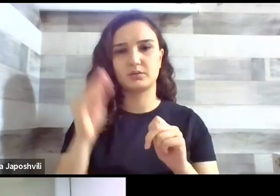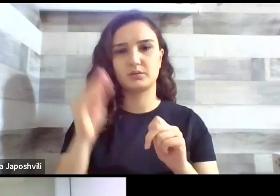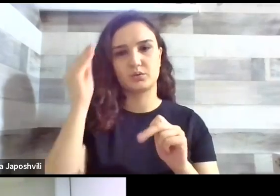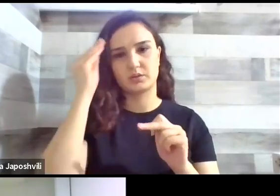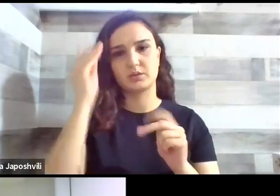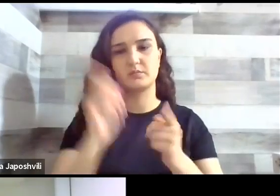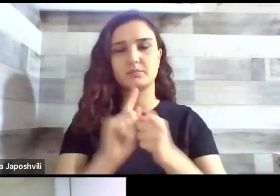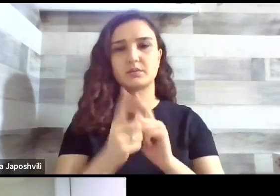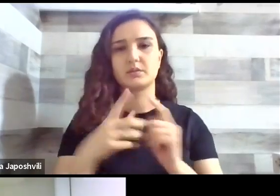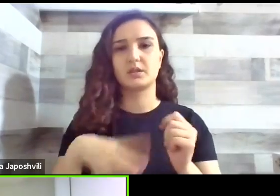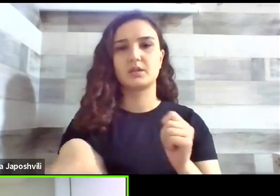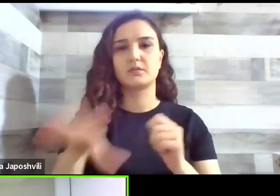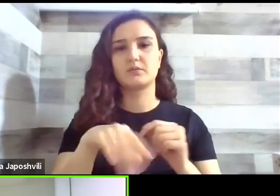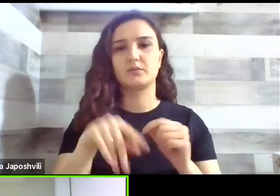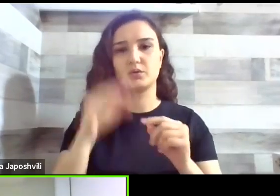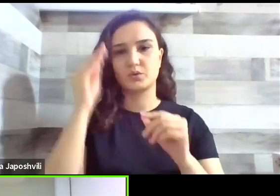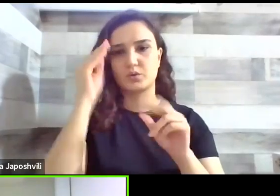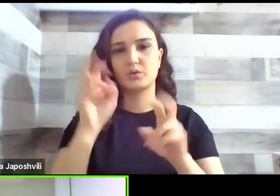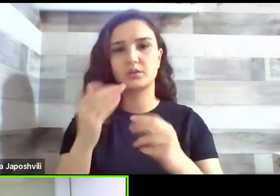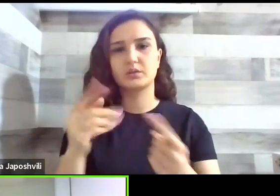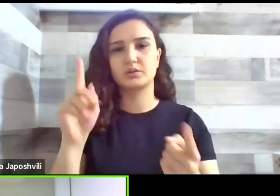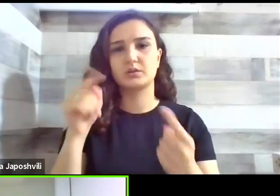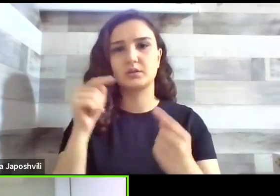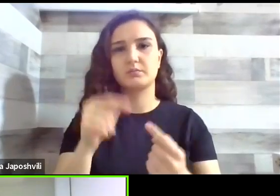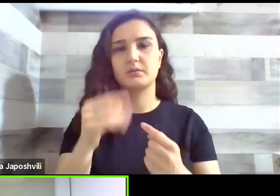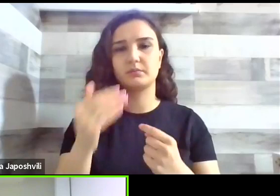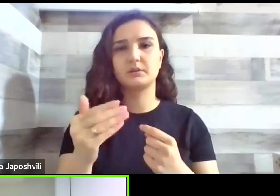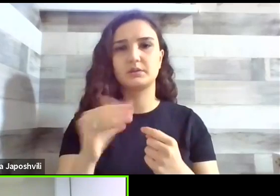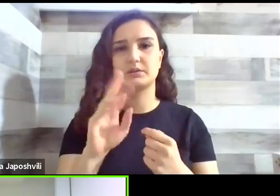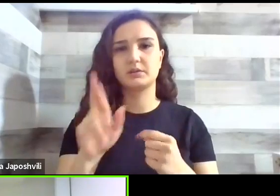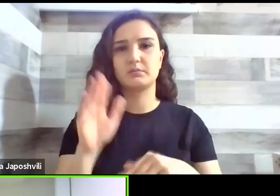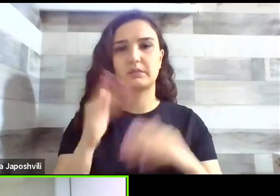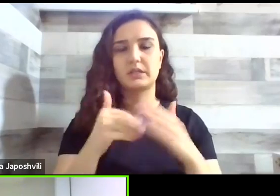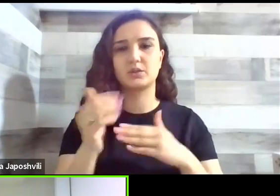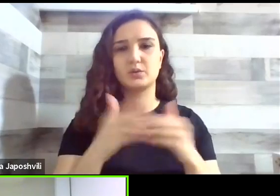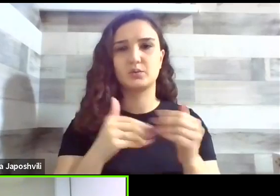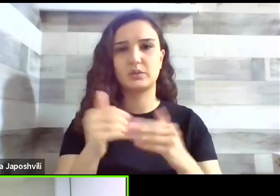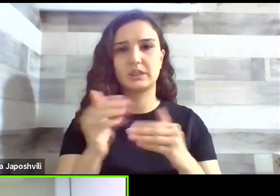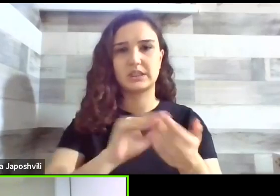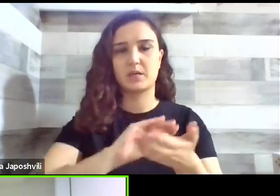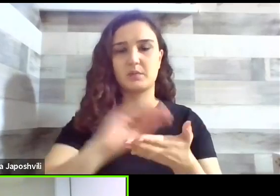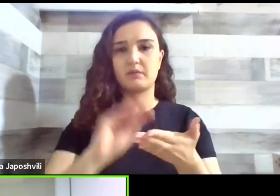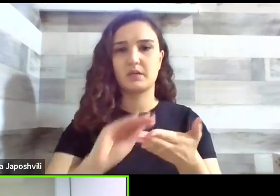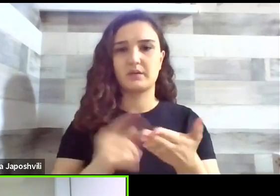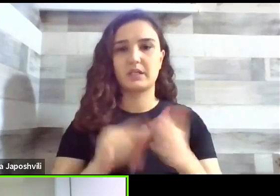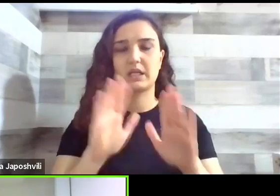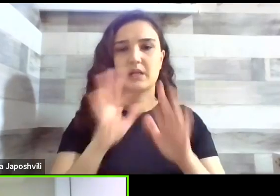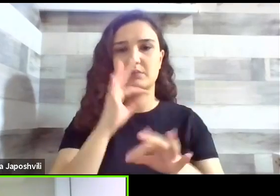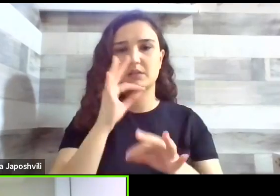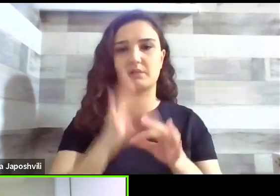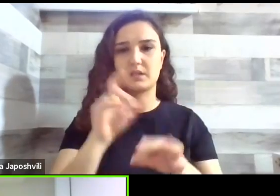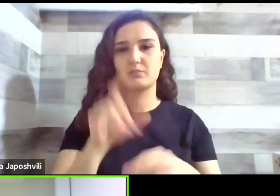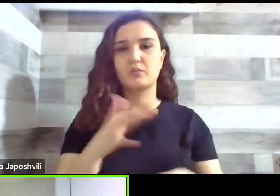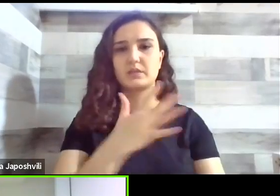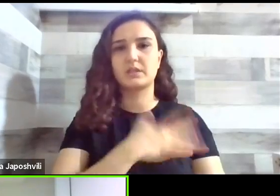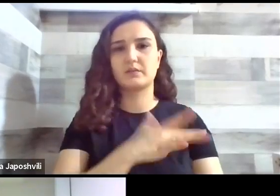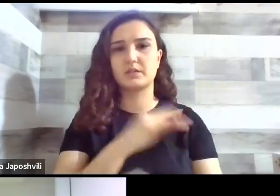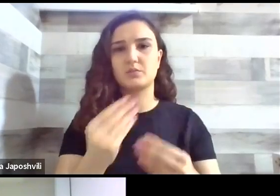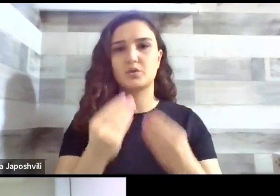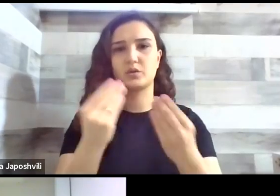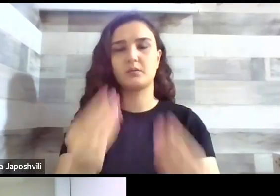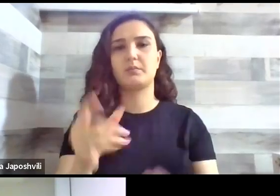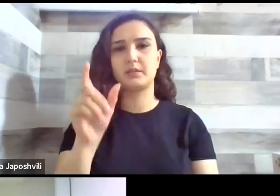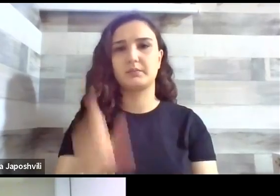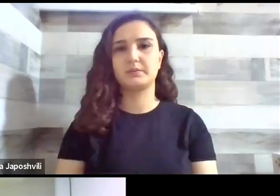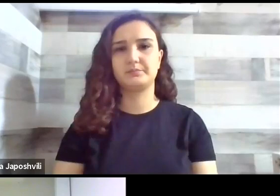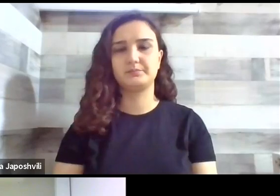ჩამოგვეყალიბებინა საქართველოს კონტექსტისთვის შესაბამისი და პრაქტიკული გზამკვლევი, რომელთაც იხელმძღვანელებდნენ უკვე სერვისის მიწოდებები.